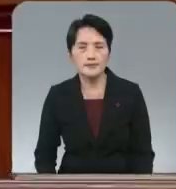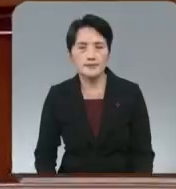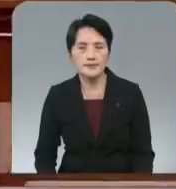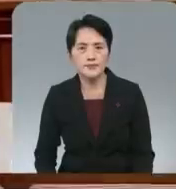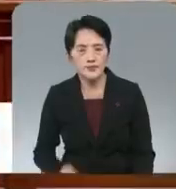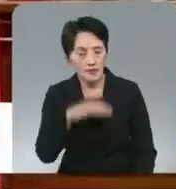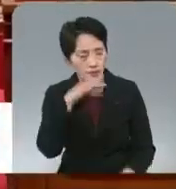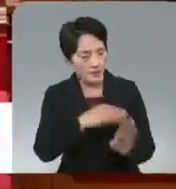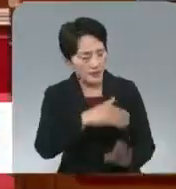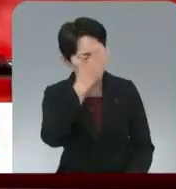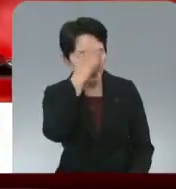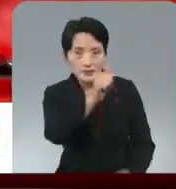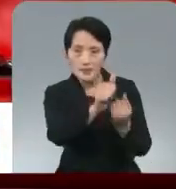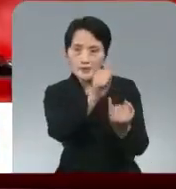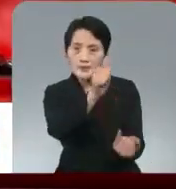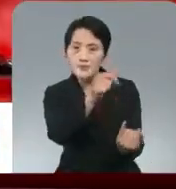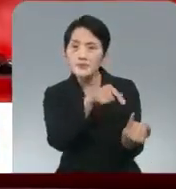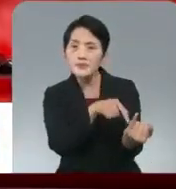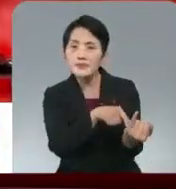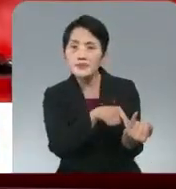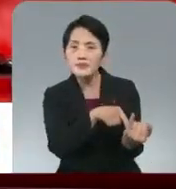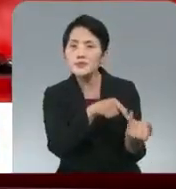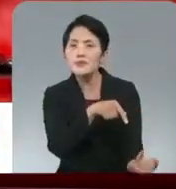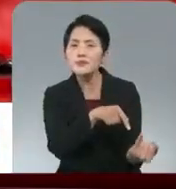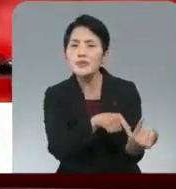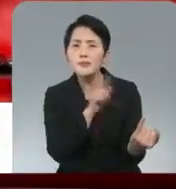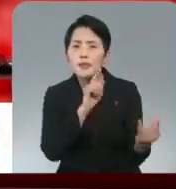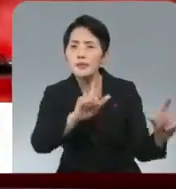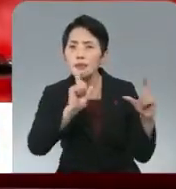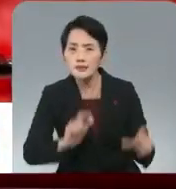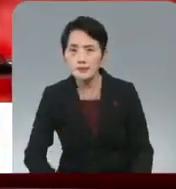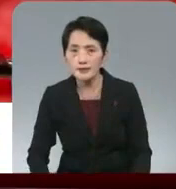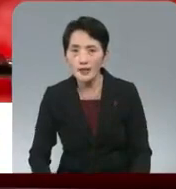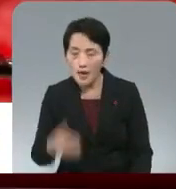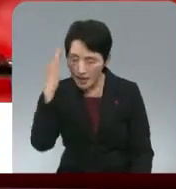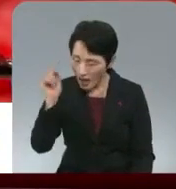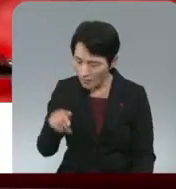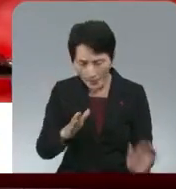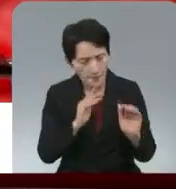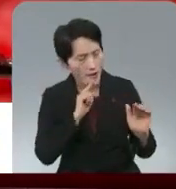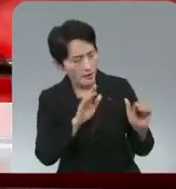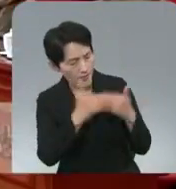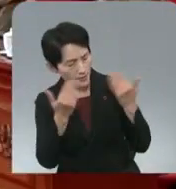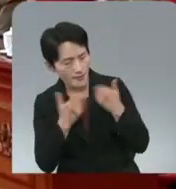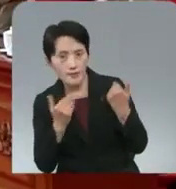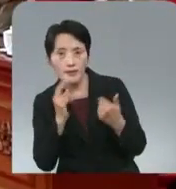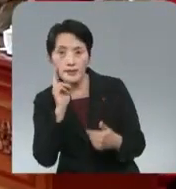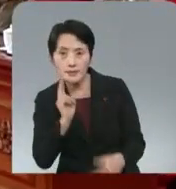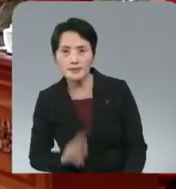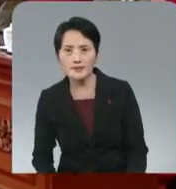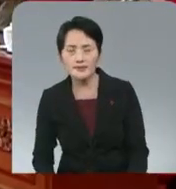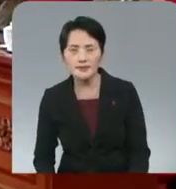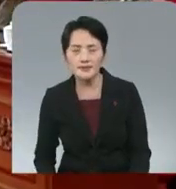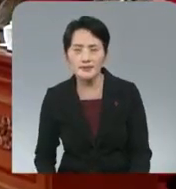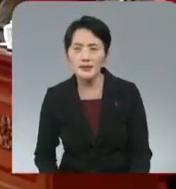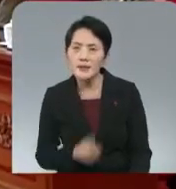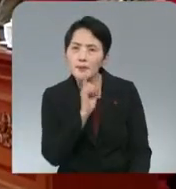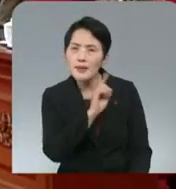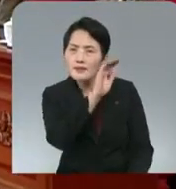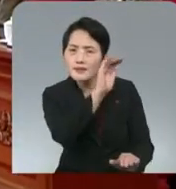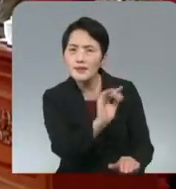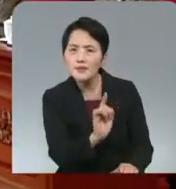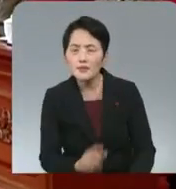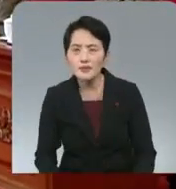die Schwester des nordkoreanischen Machthabers Kim Jong-un wieder sprach am Dienstag in einer Erklärung Kritikern der Behauptung des verschwiegenen Regimes